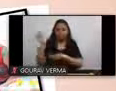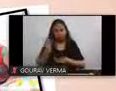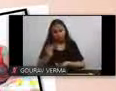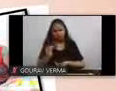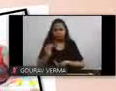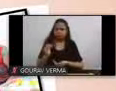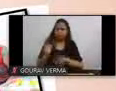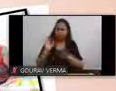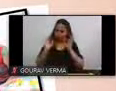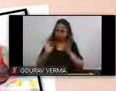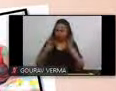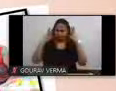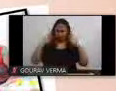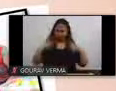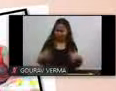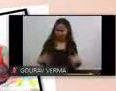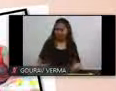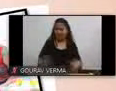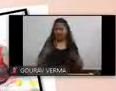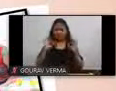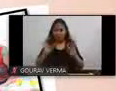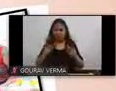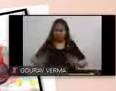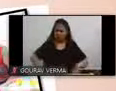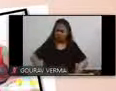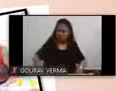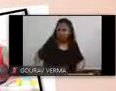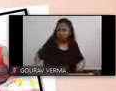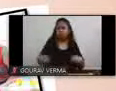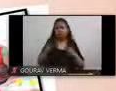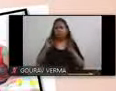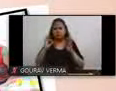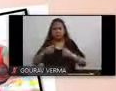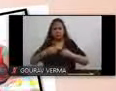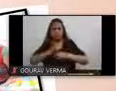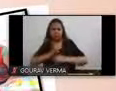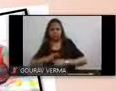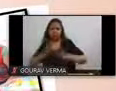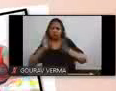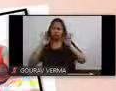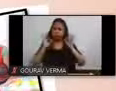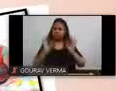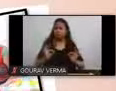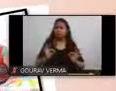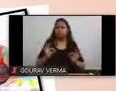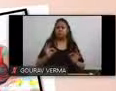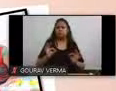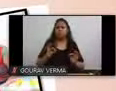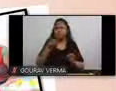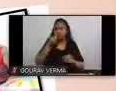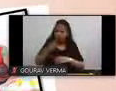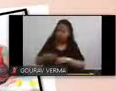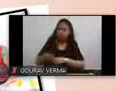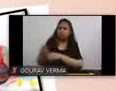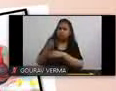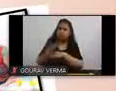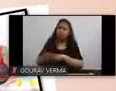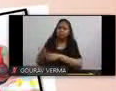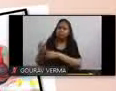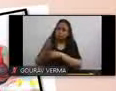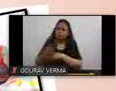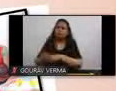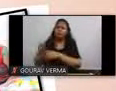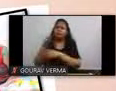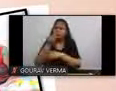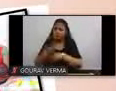in a very nice full pant and a full shirt. And she would feed him and put him away. When I